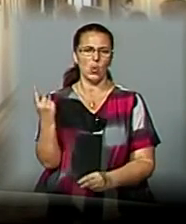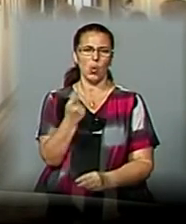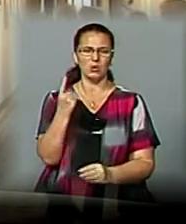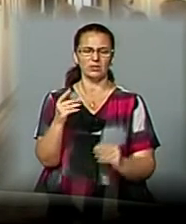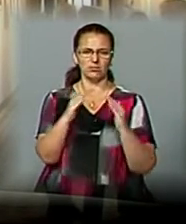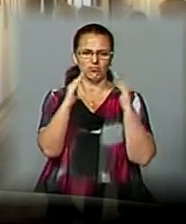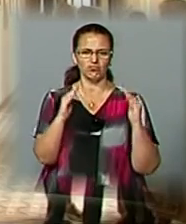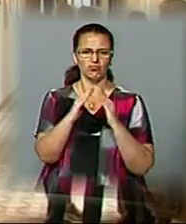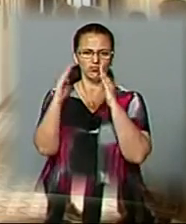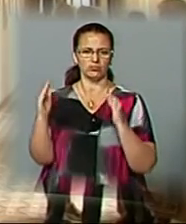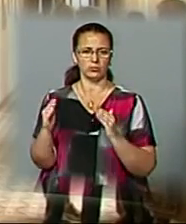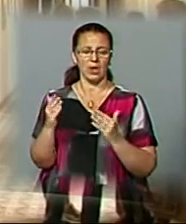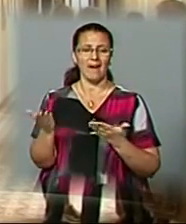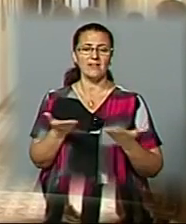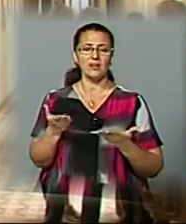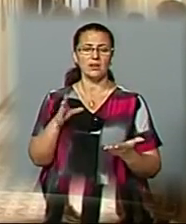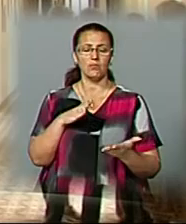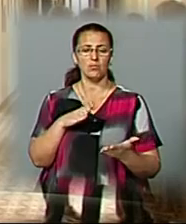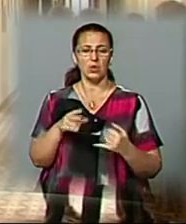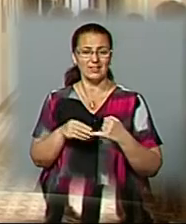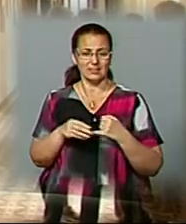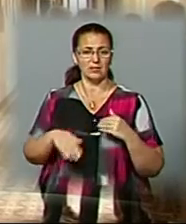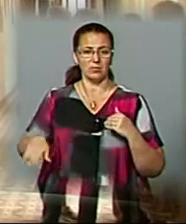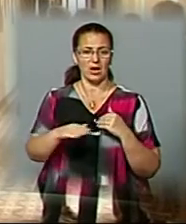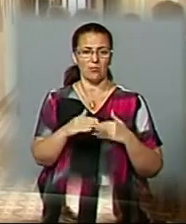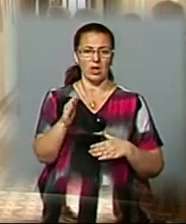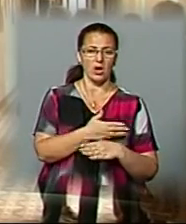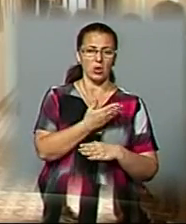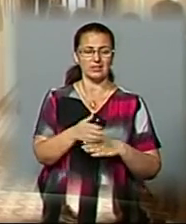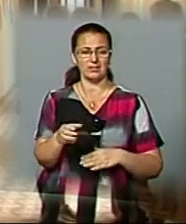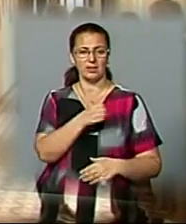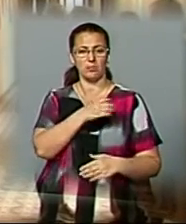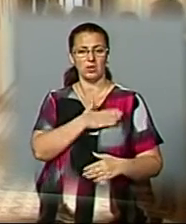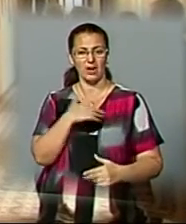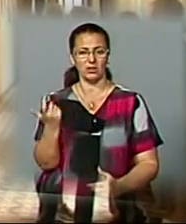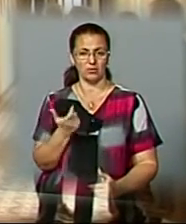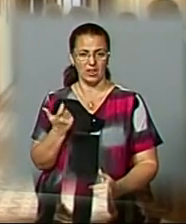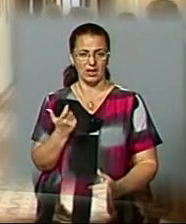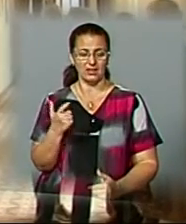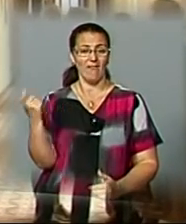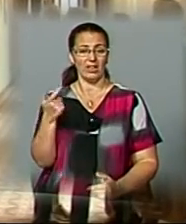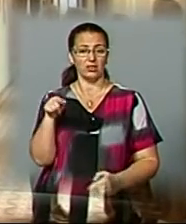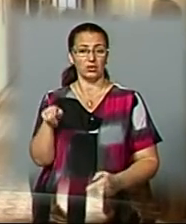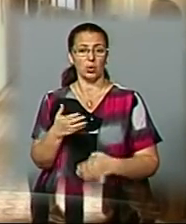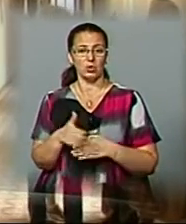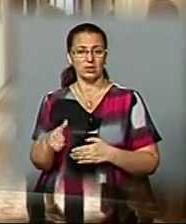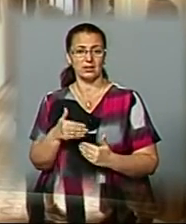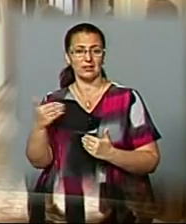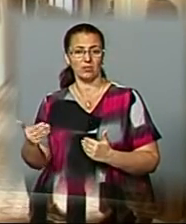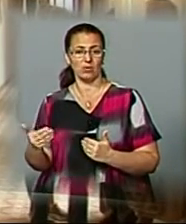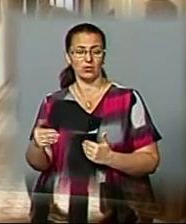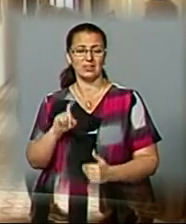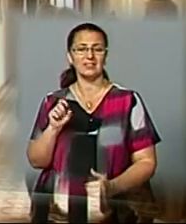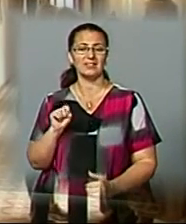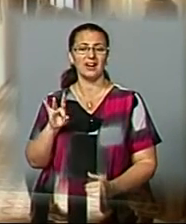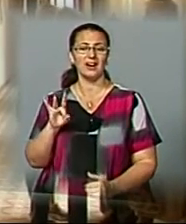який був розділений, земля була розділена, приватні власності, і власники тої частини, яка є з боку вулиці